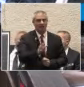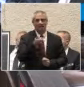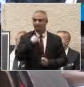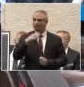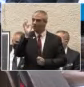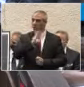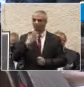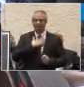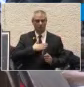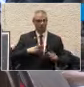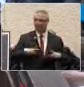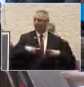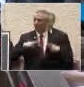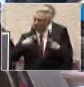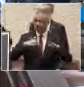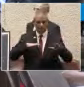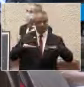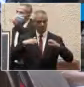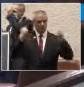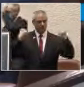בממשל דמוקרטי.